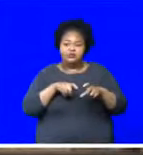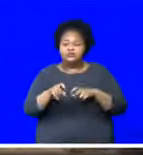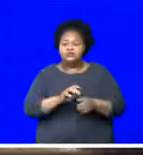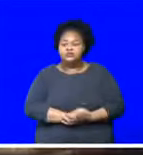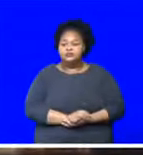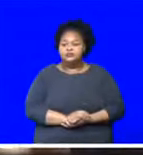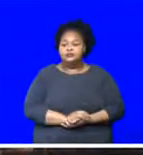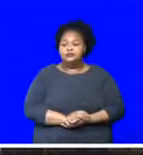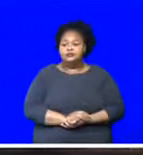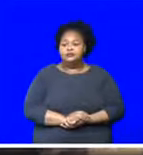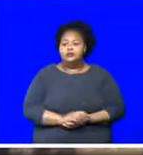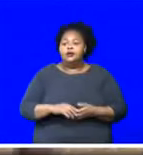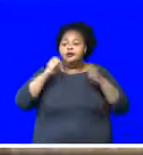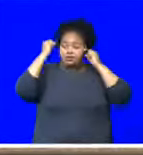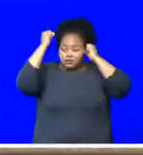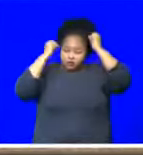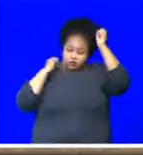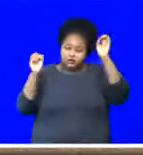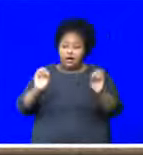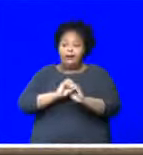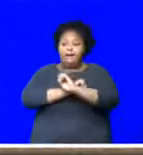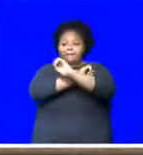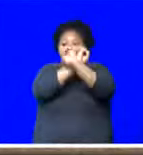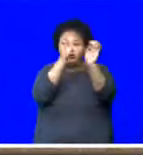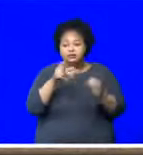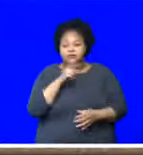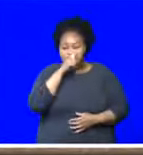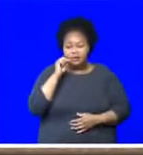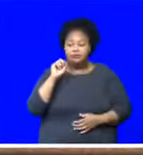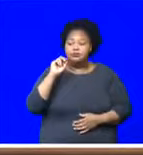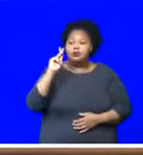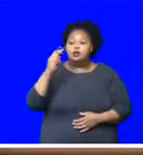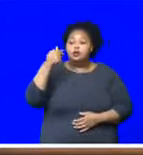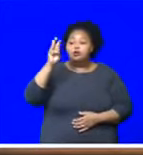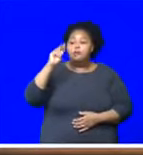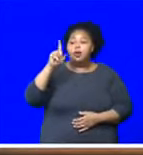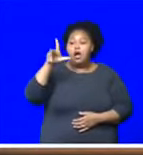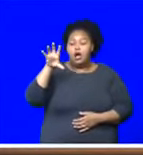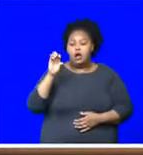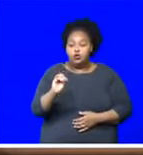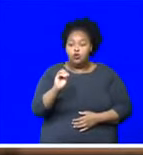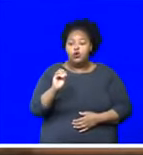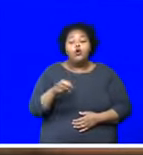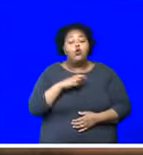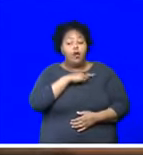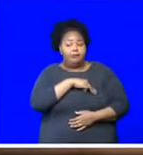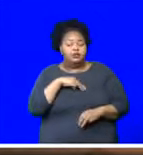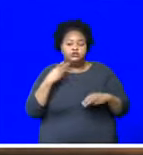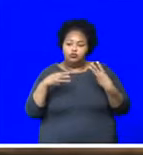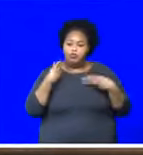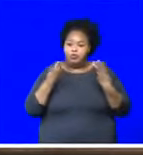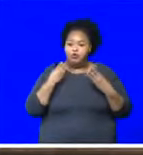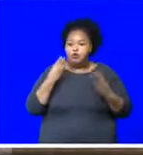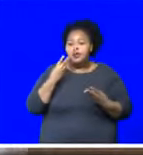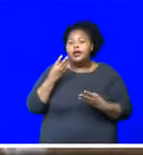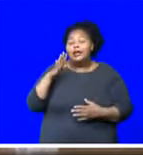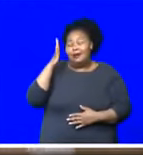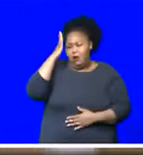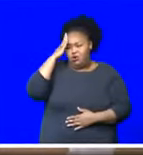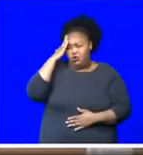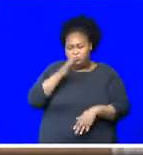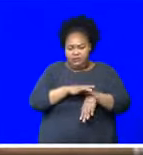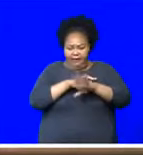nesive Eswatini Tengetile Khumalo ubese uyacela esiveni ukuthi labo labatatiko ukuthi banetifo